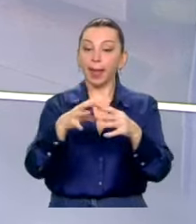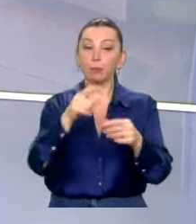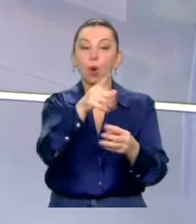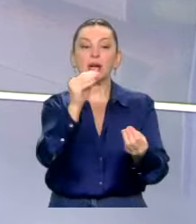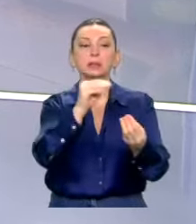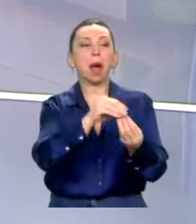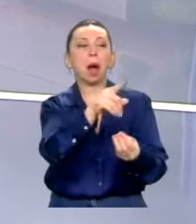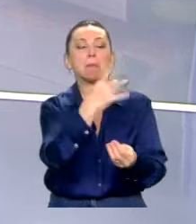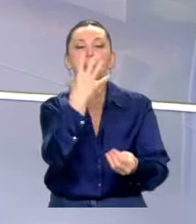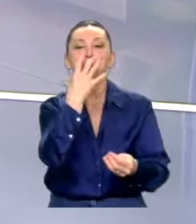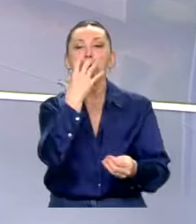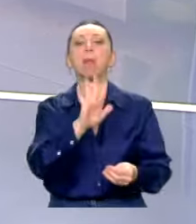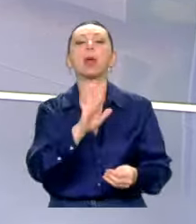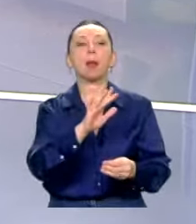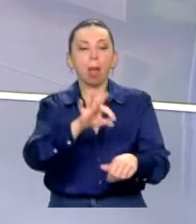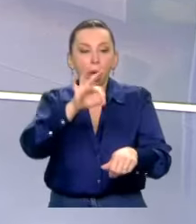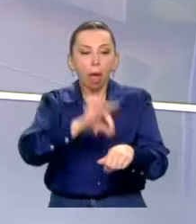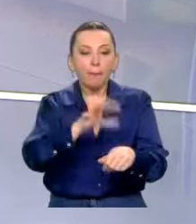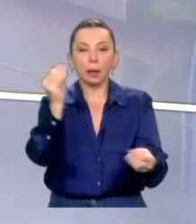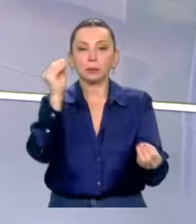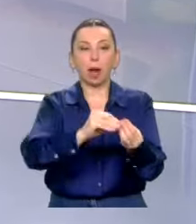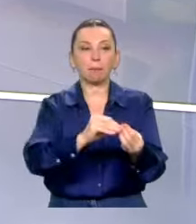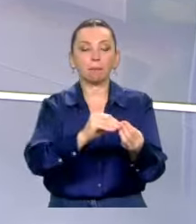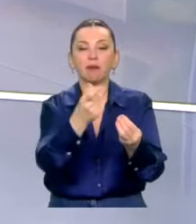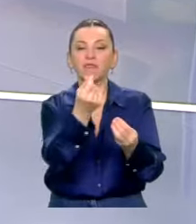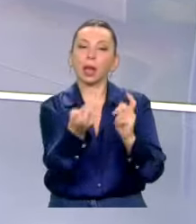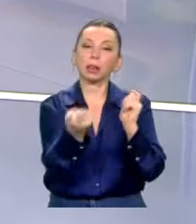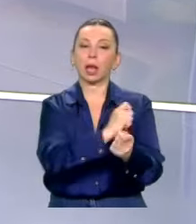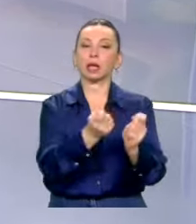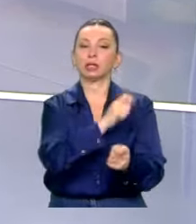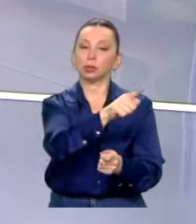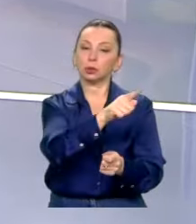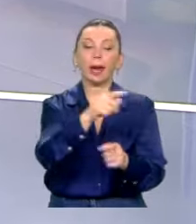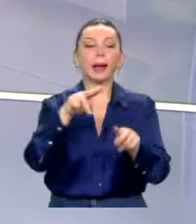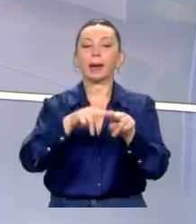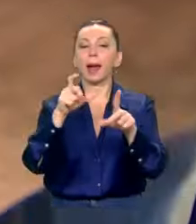beklemeyen, anında değiştiren değişen etiketlerin izini sürdü bugün.